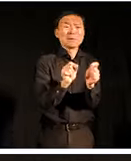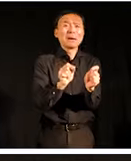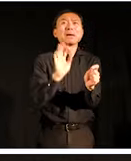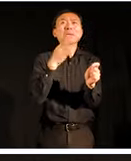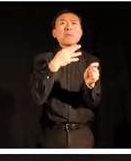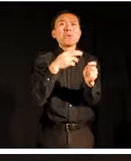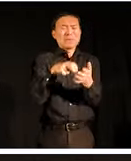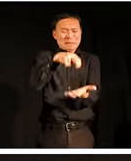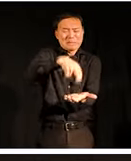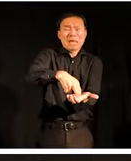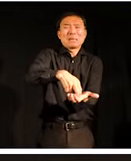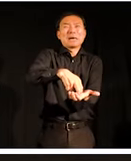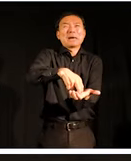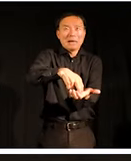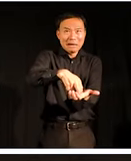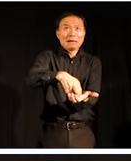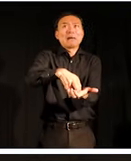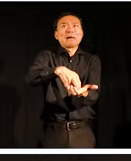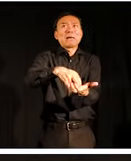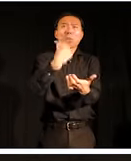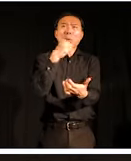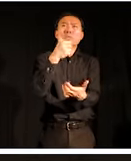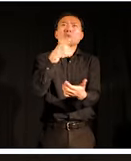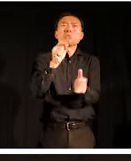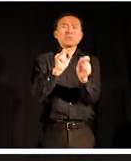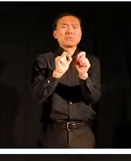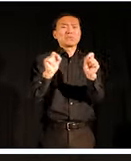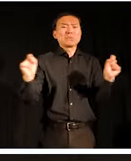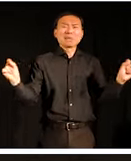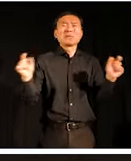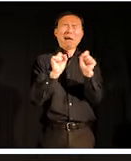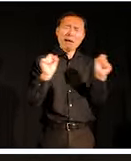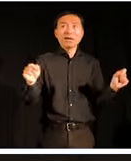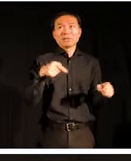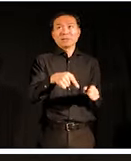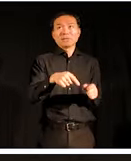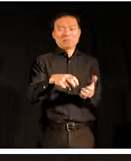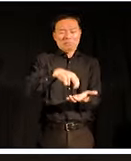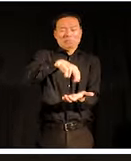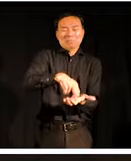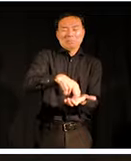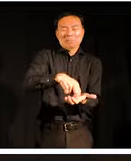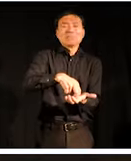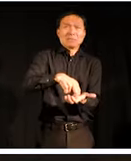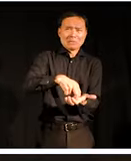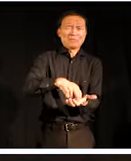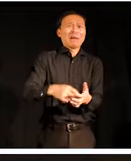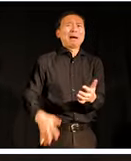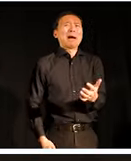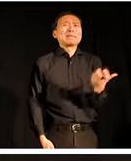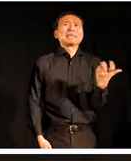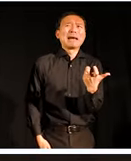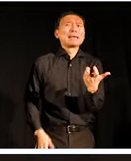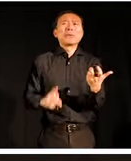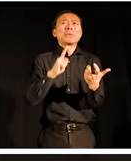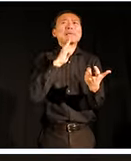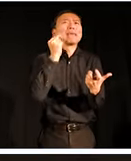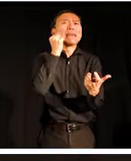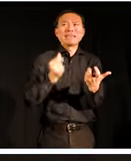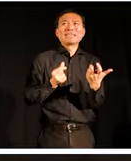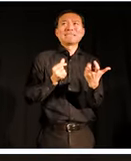星座やりなさいって言うんだねい座ってできないよ星ざ先生これもう言いたくて言えなくてでまで